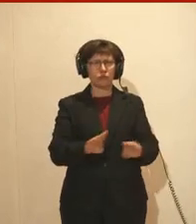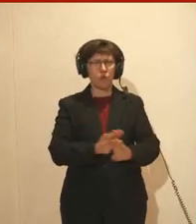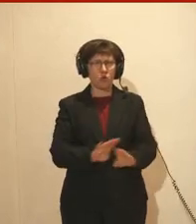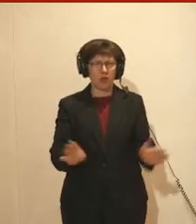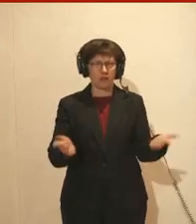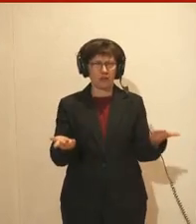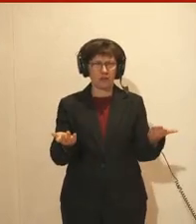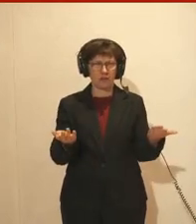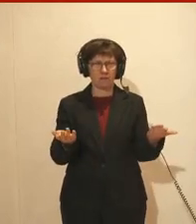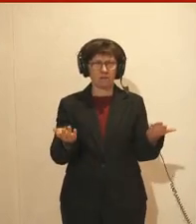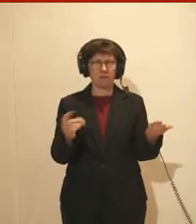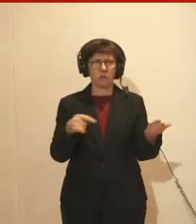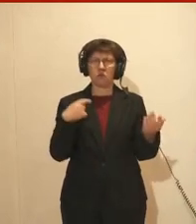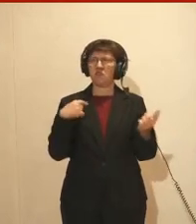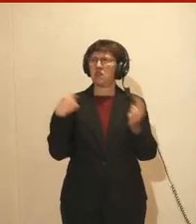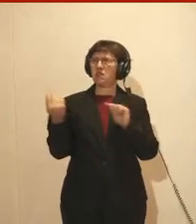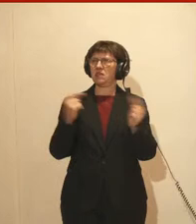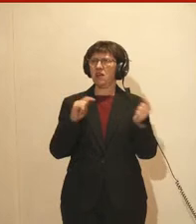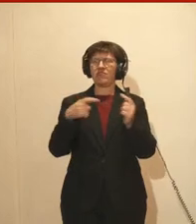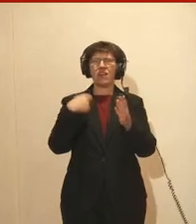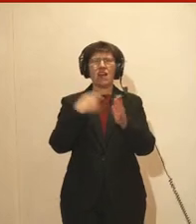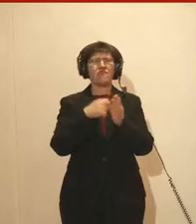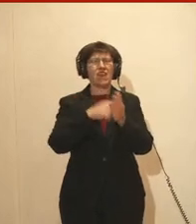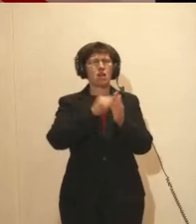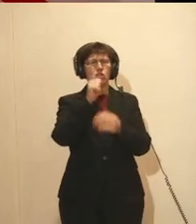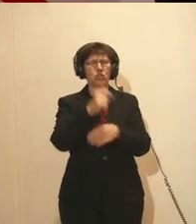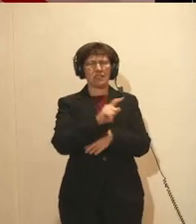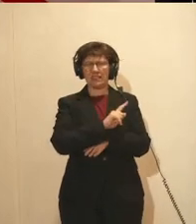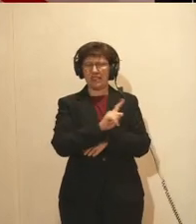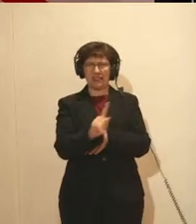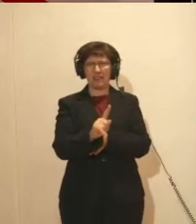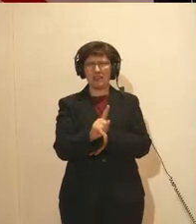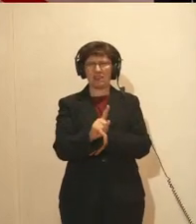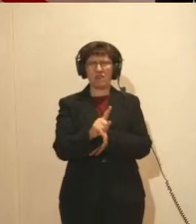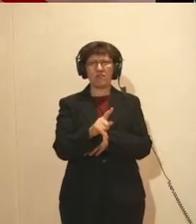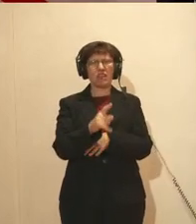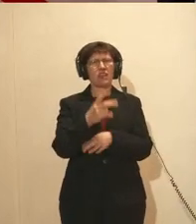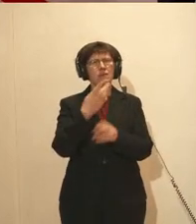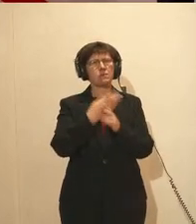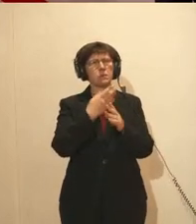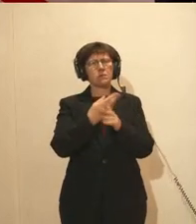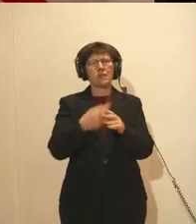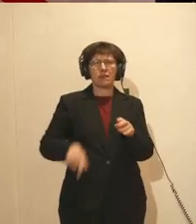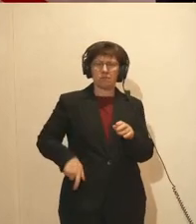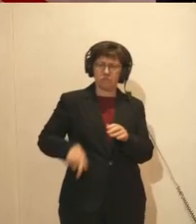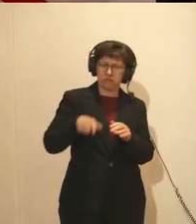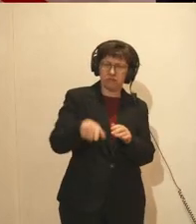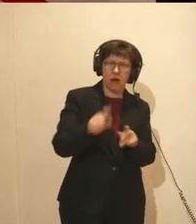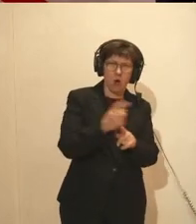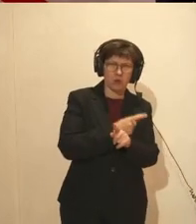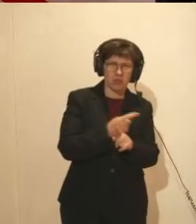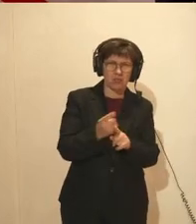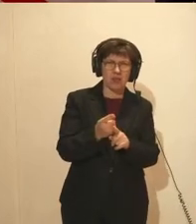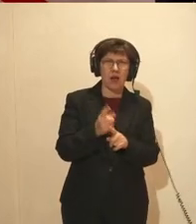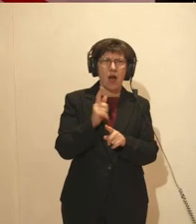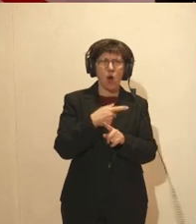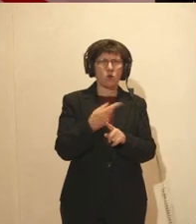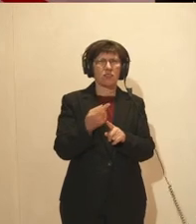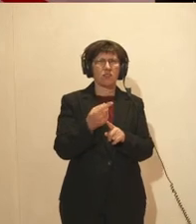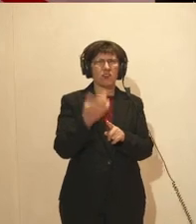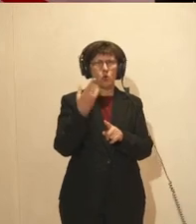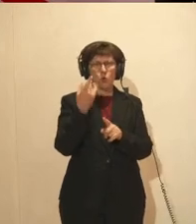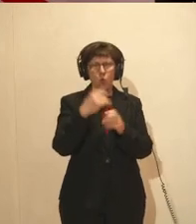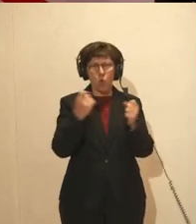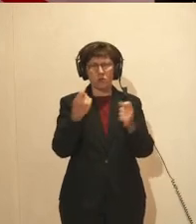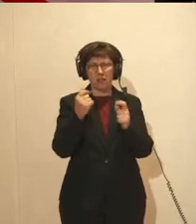und wir wir wertschätzen diese relevanz aber nicht mit dem notwendigen kleingeld im geldbeutel und auch mit dem großen des notwendig ist